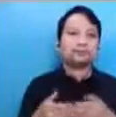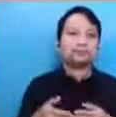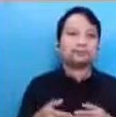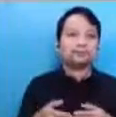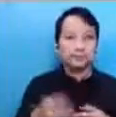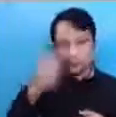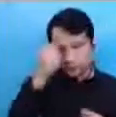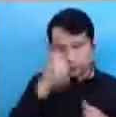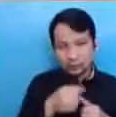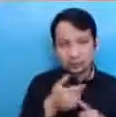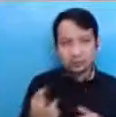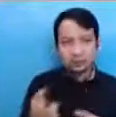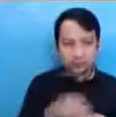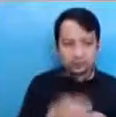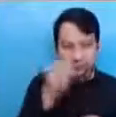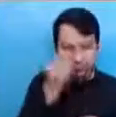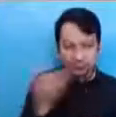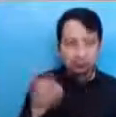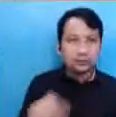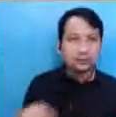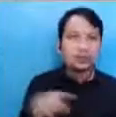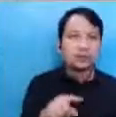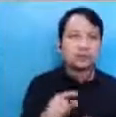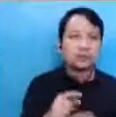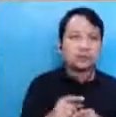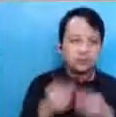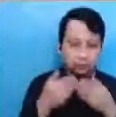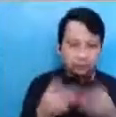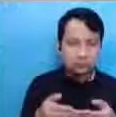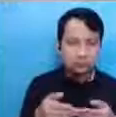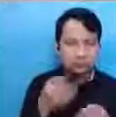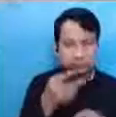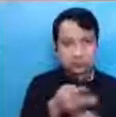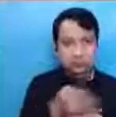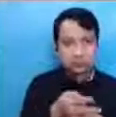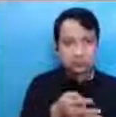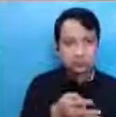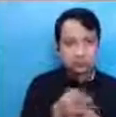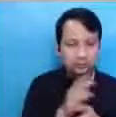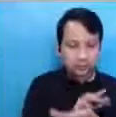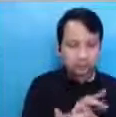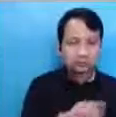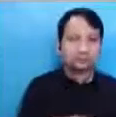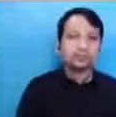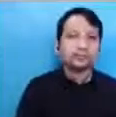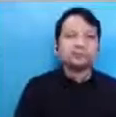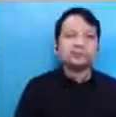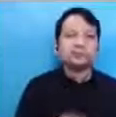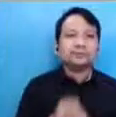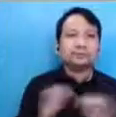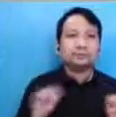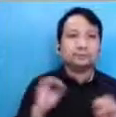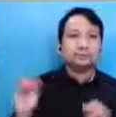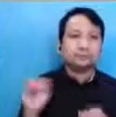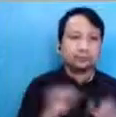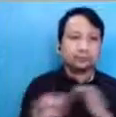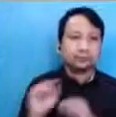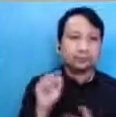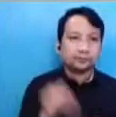po ulit sa ating mga kababayan yung patuloy na pag-iingat laban sa COVID-19 habang sila ay nasa evacuation center,